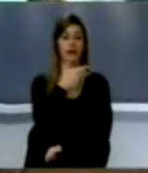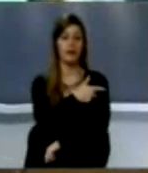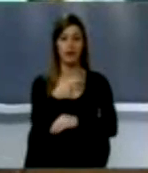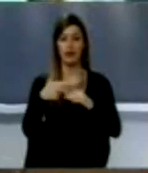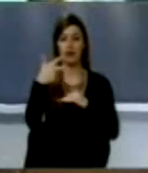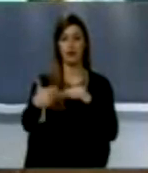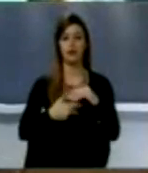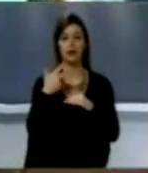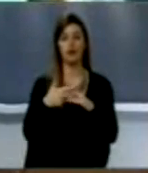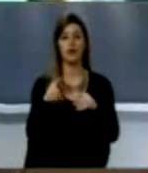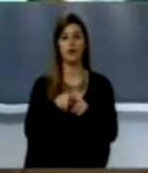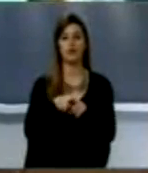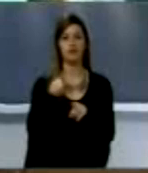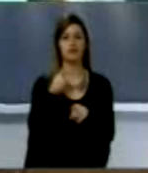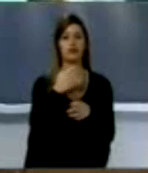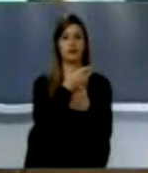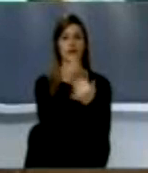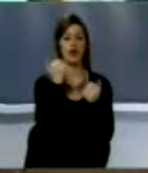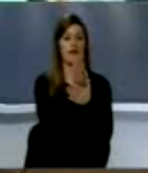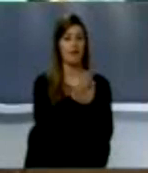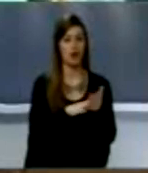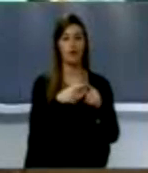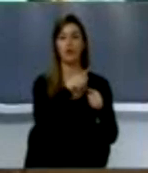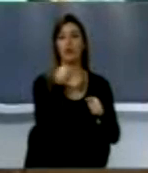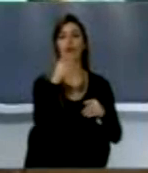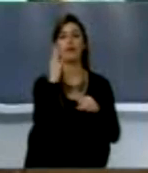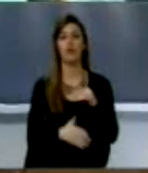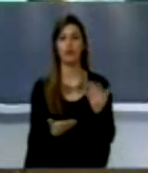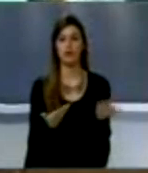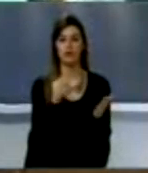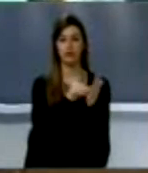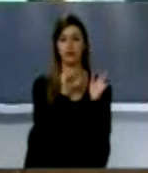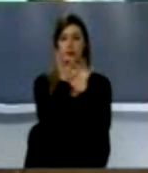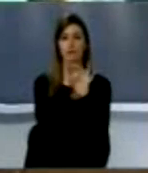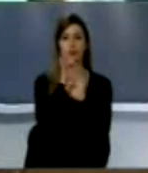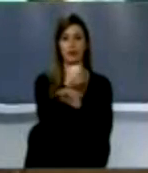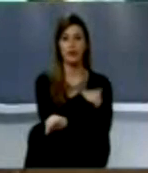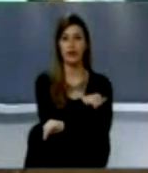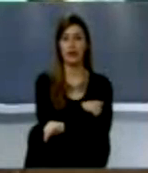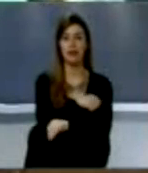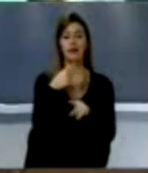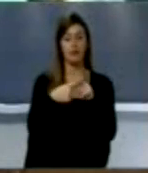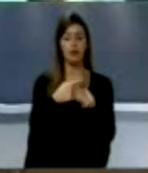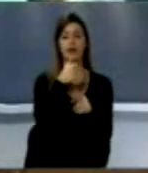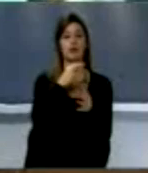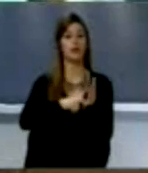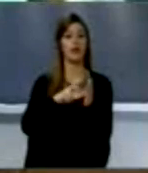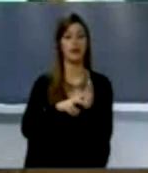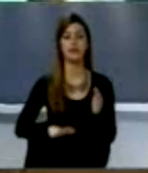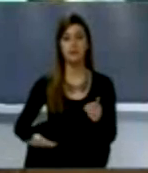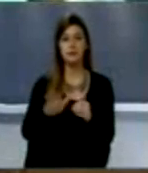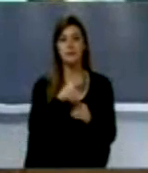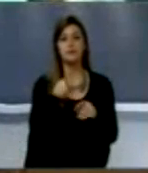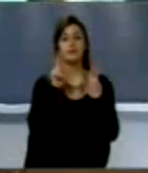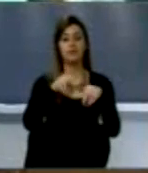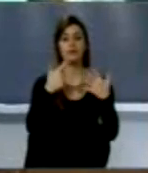ka as moment startues e as përfundues. Por edhe do të vërenin se me paratë e taksapaguesve ndan